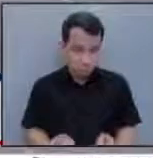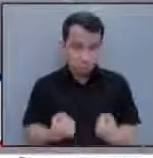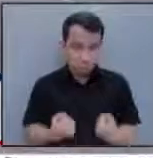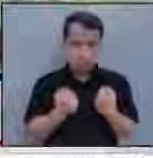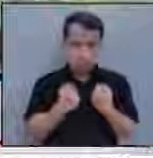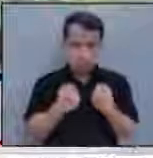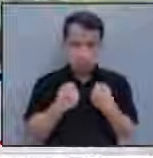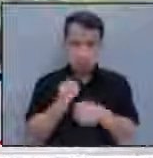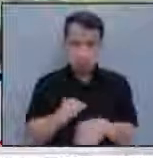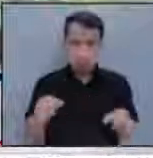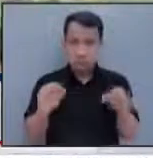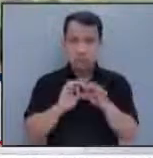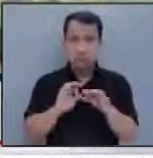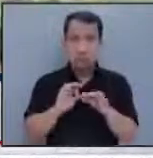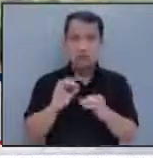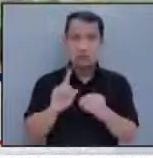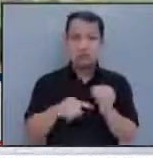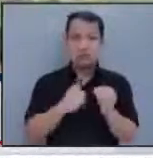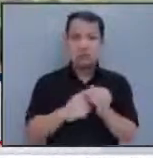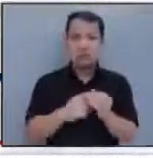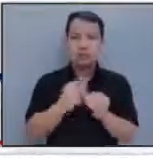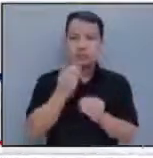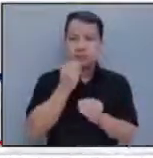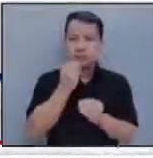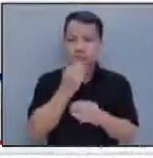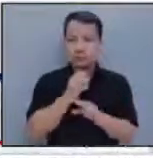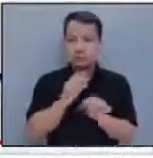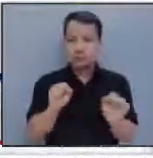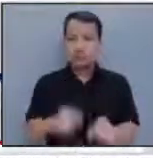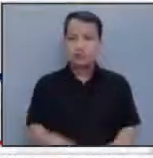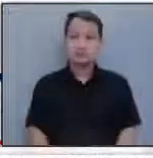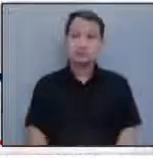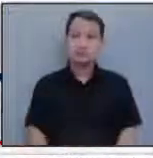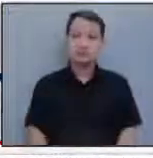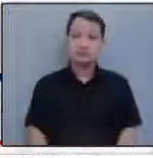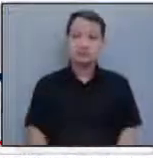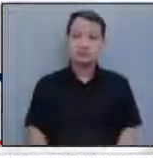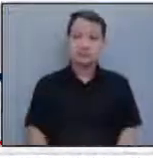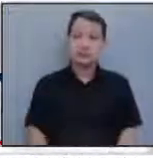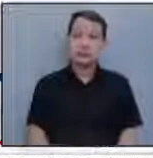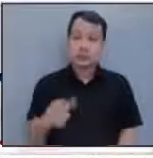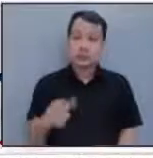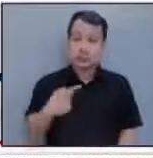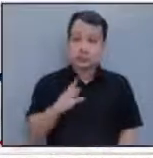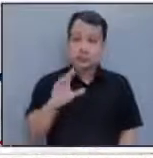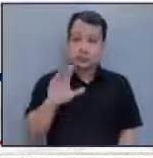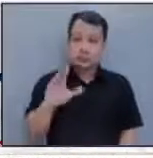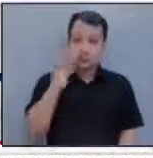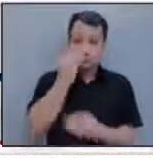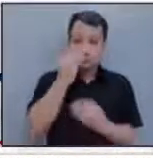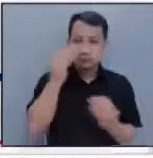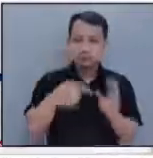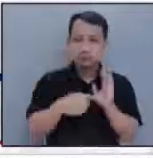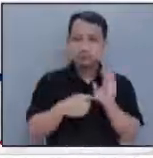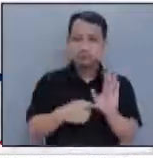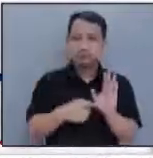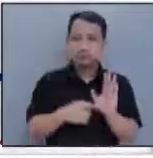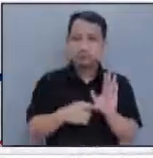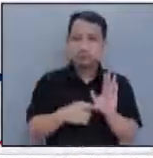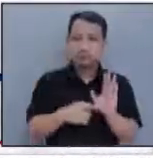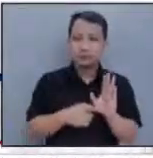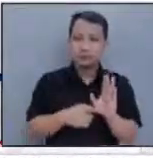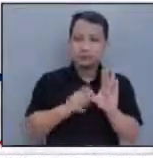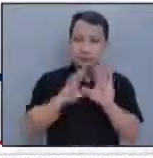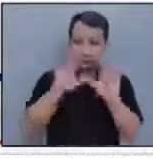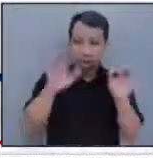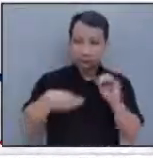food security. Naniniwala ang mga taga Cebu matapos ang unos na kanilang pinagdaanan mula sa pandemya hanggang sa bagyong